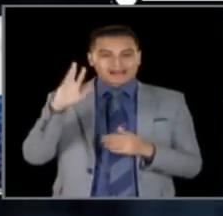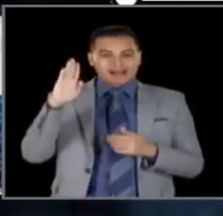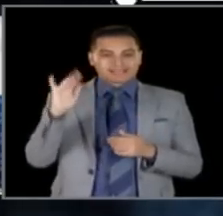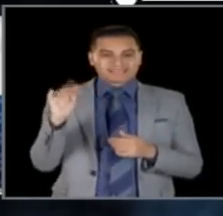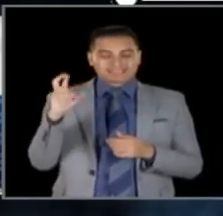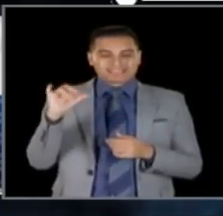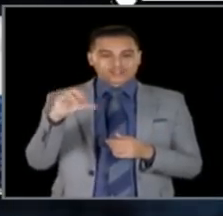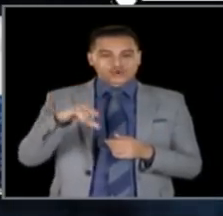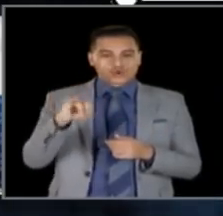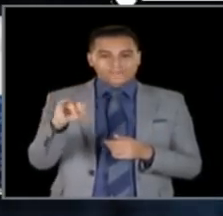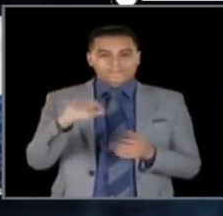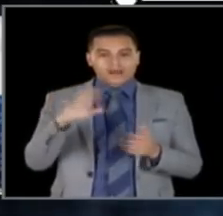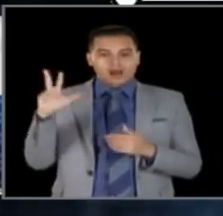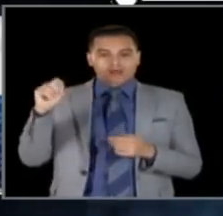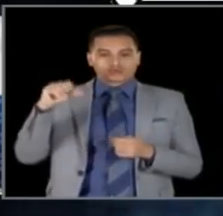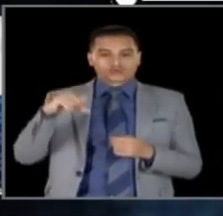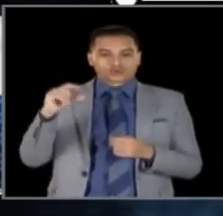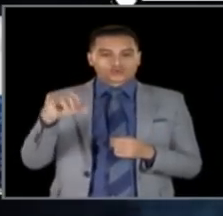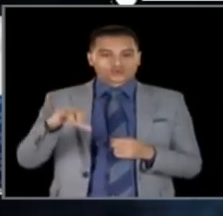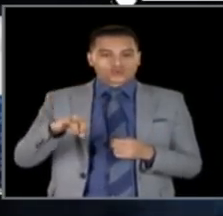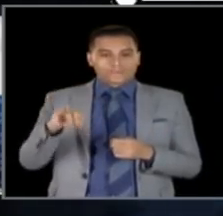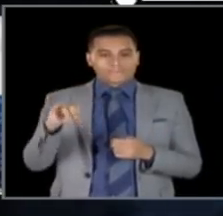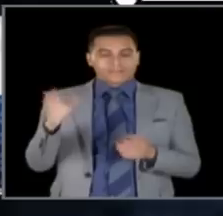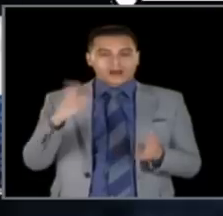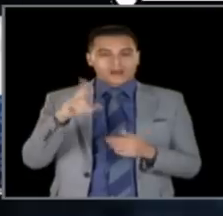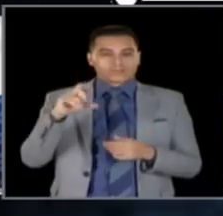الروبيديوم، السيزيوم، الصوديوم،